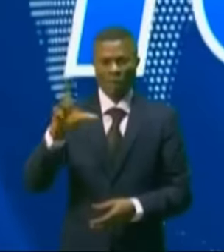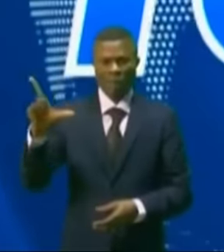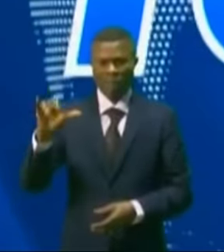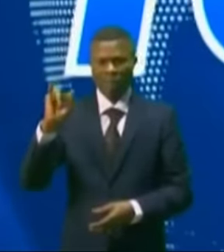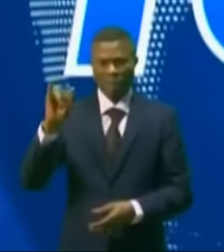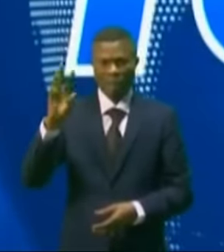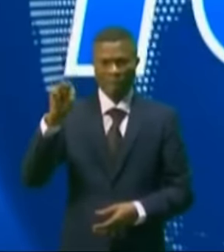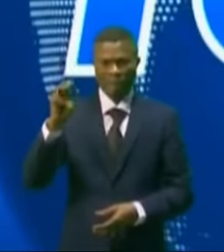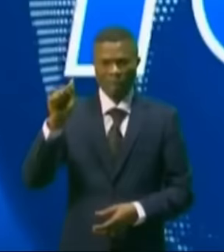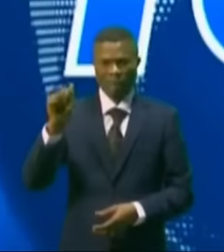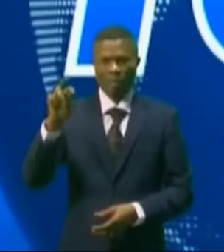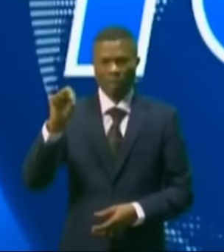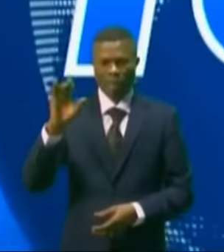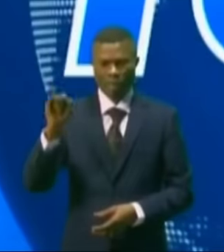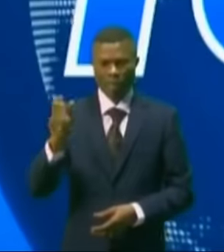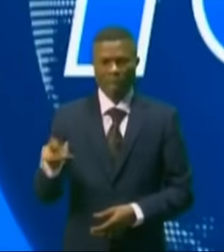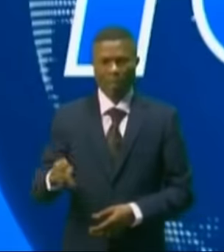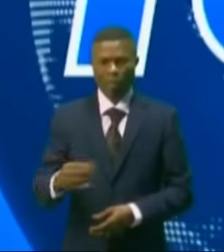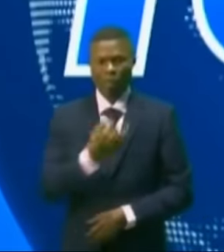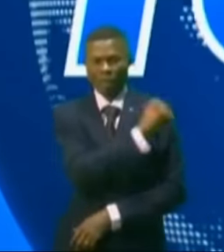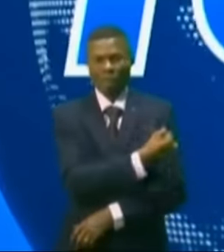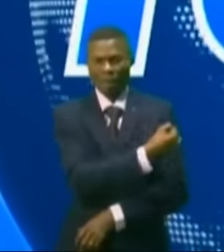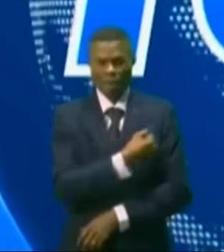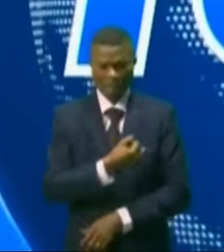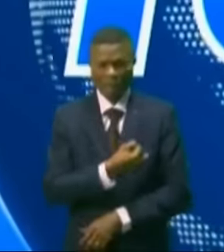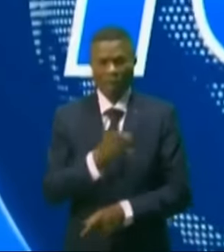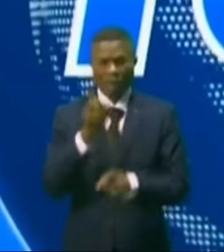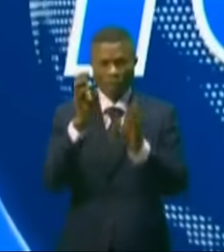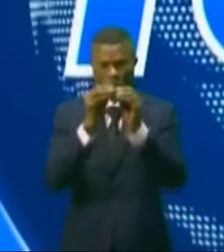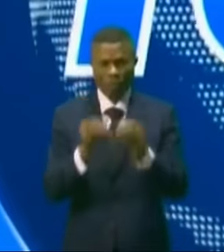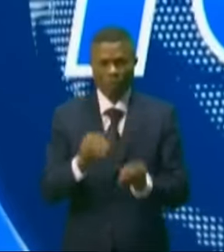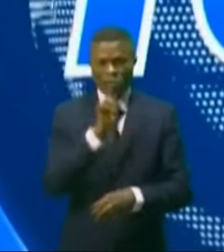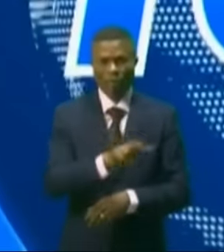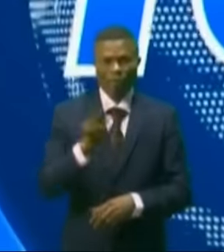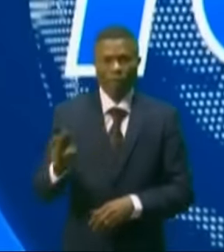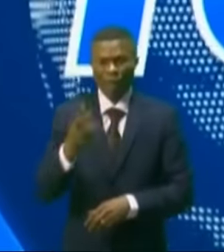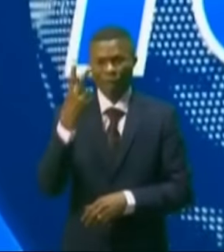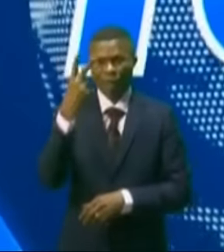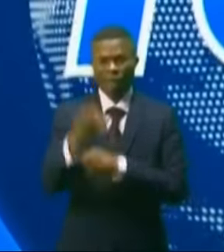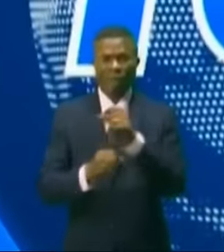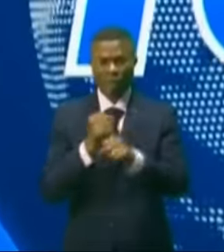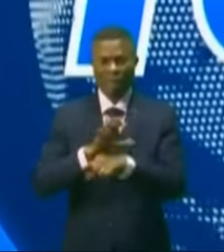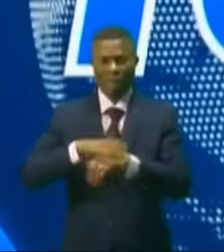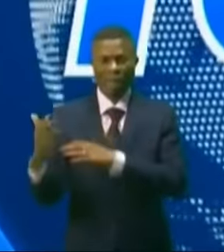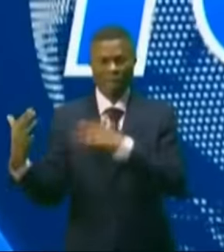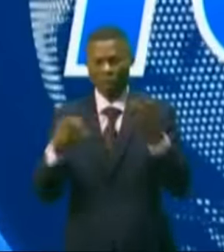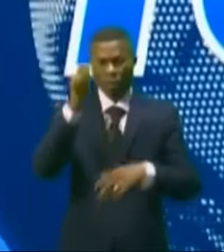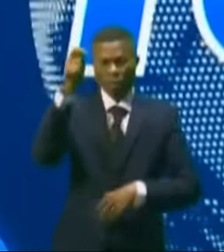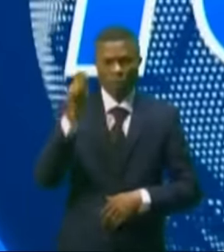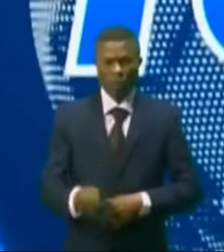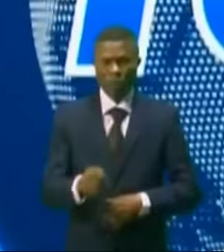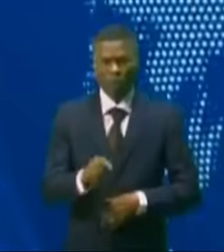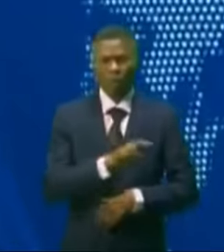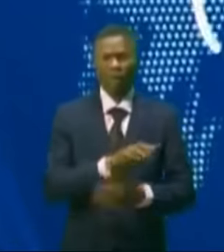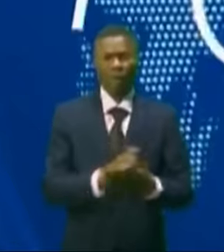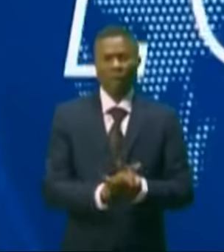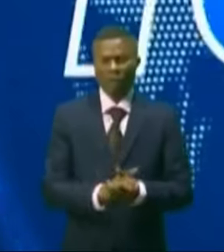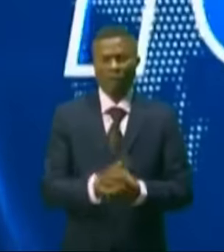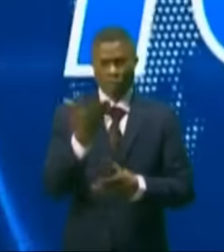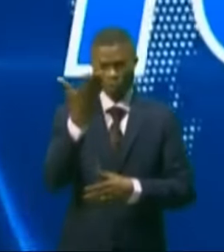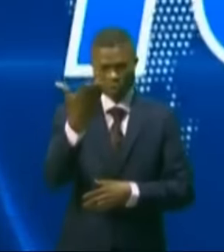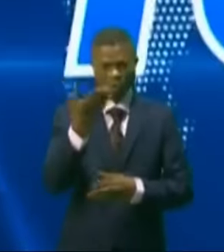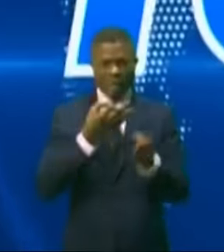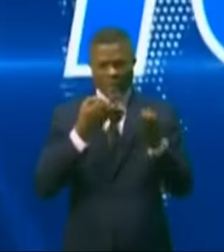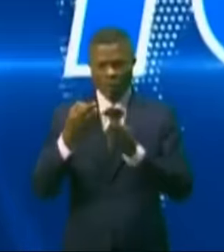des Andissoma, province de l'Ituri. Cela fait exactement 22 ans après la violence armée des 2000 juniors. C'est les manies pour plus